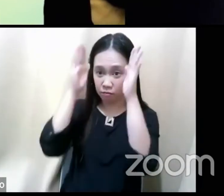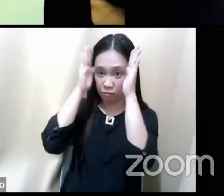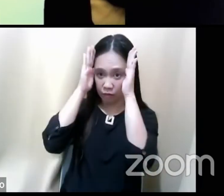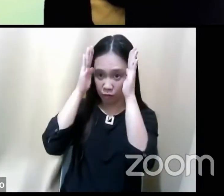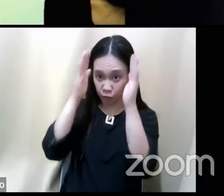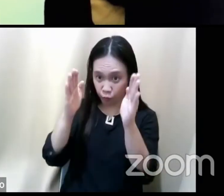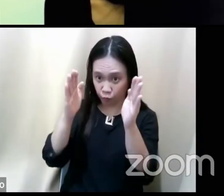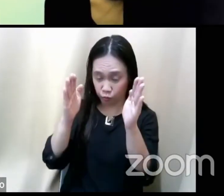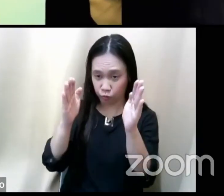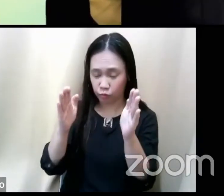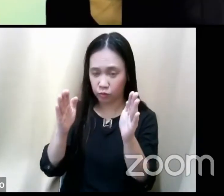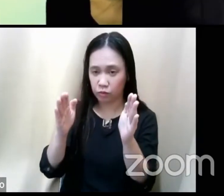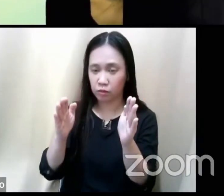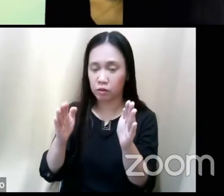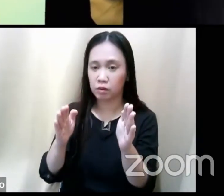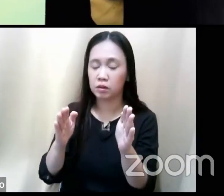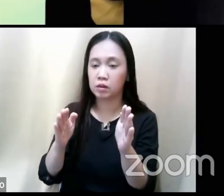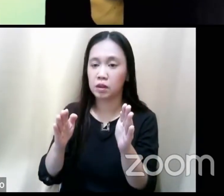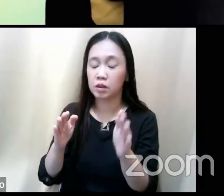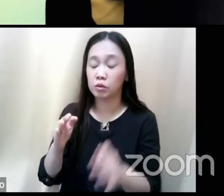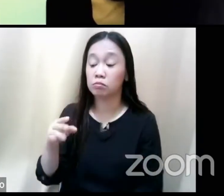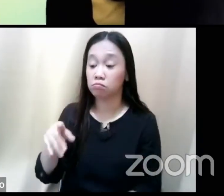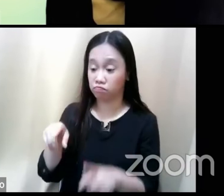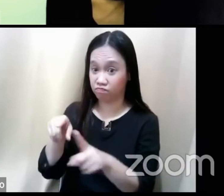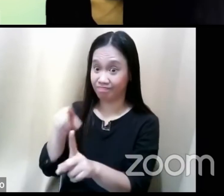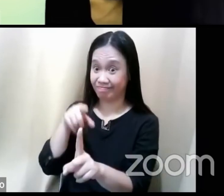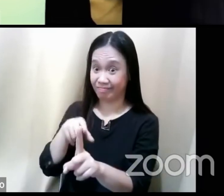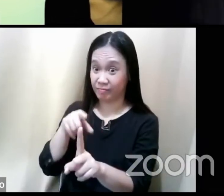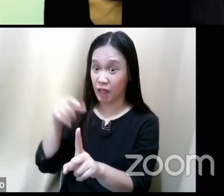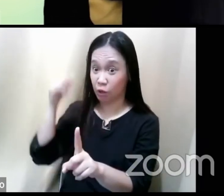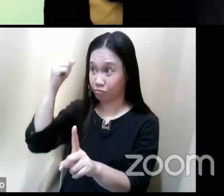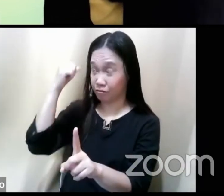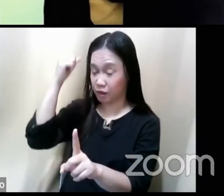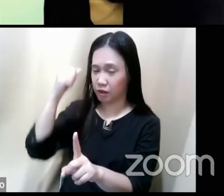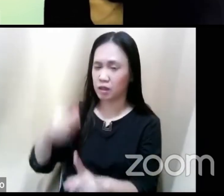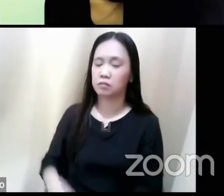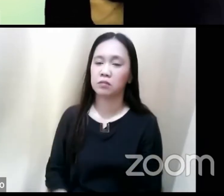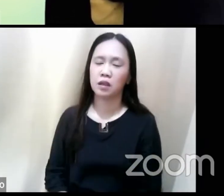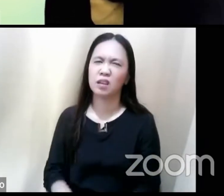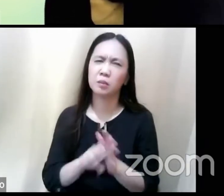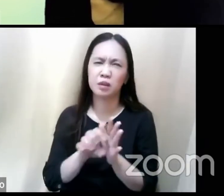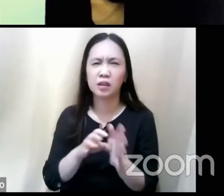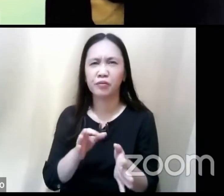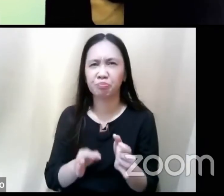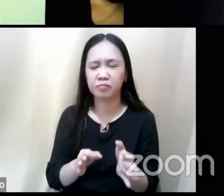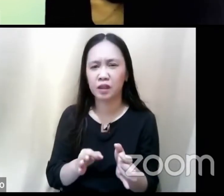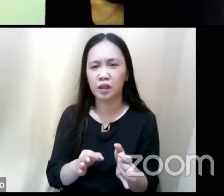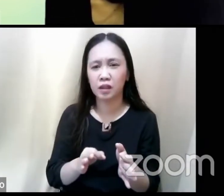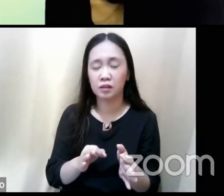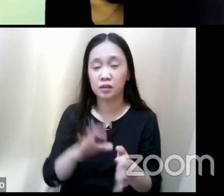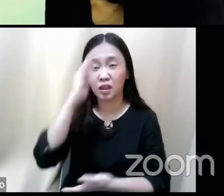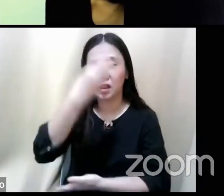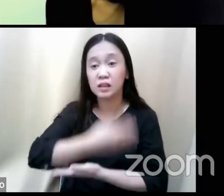sa person with autism. No, kung anak niya naman ay deaf, so ano naman ang specific, no,